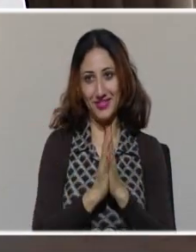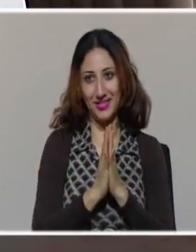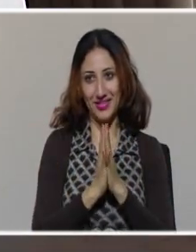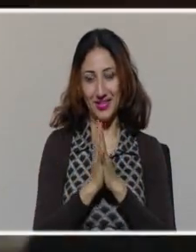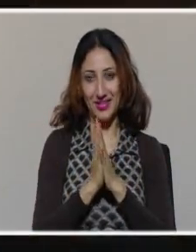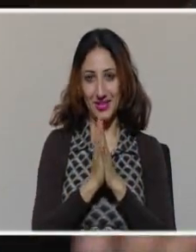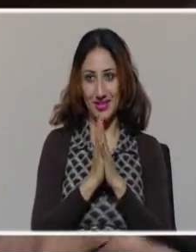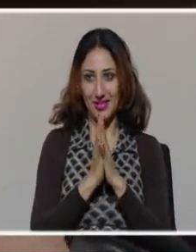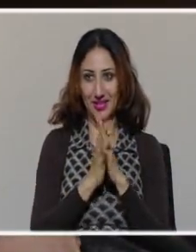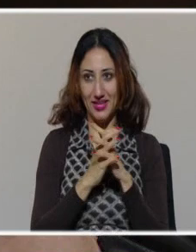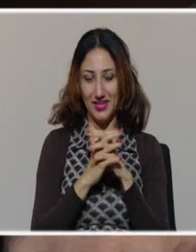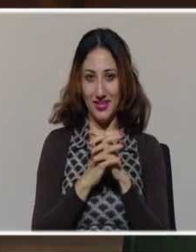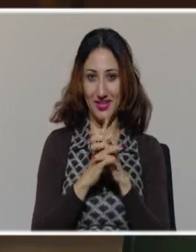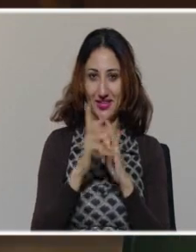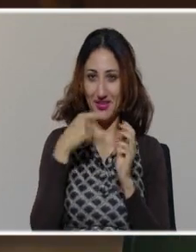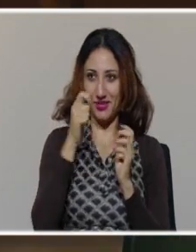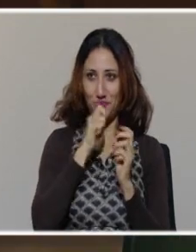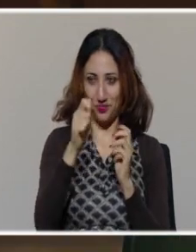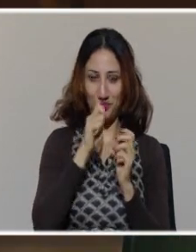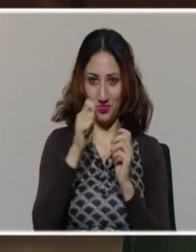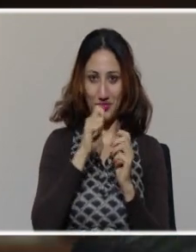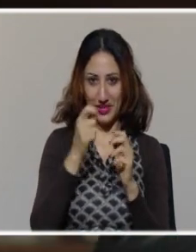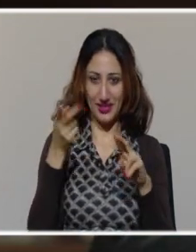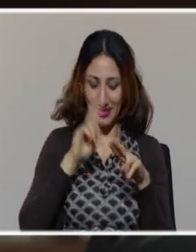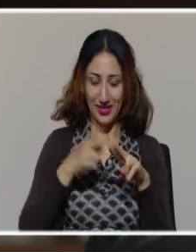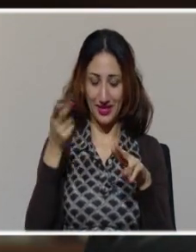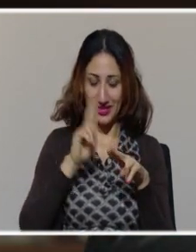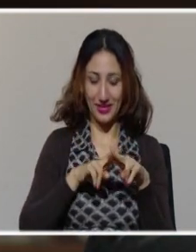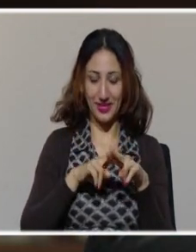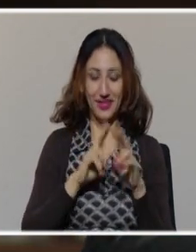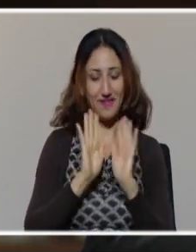يقول لك كل مرة بيطلع مع عمرو الليس يقعد يعيد ويزيد لحد أوي كده